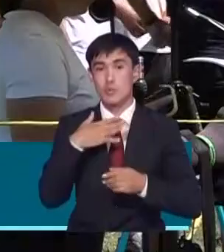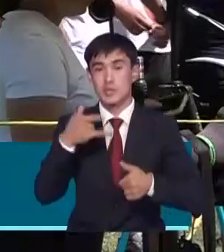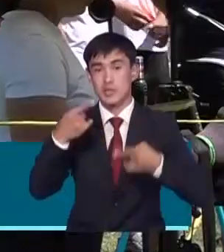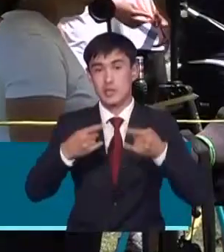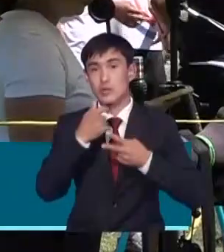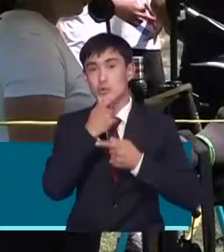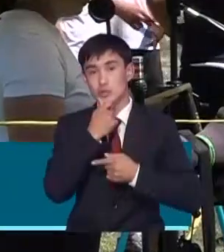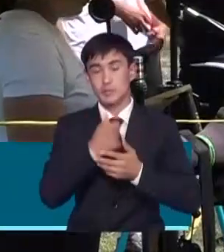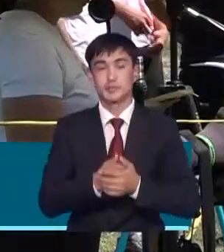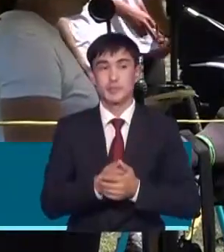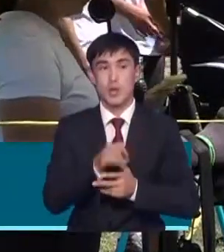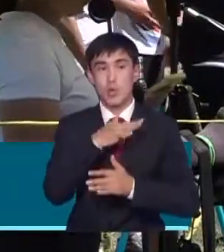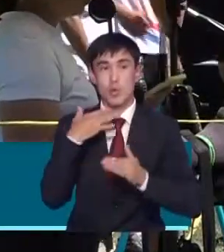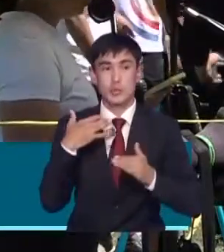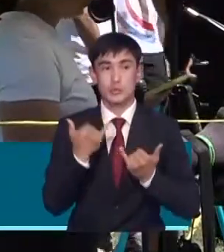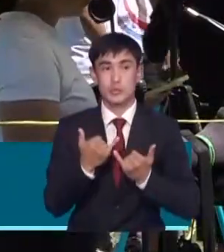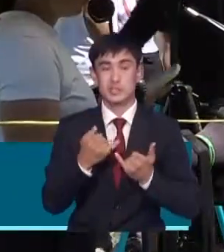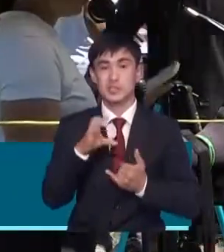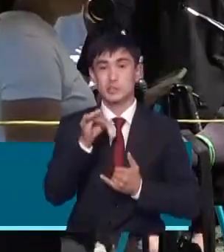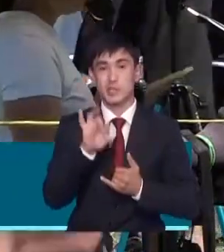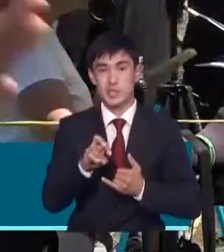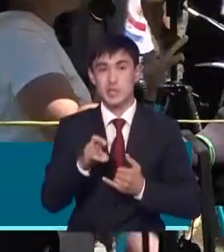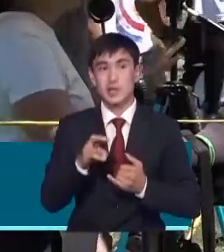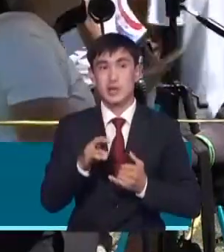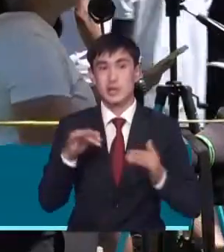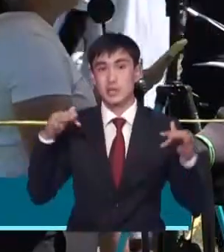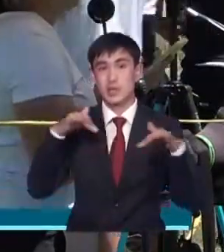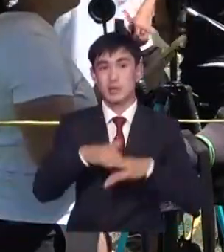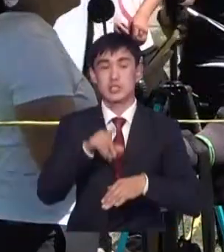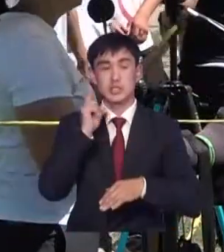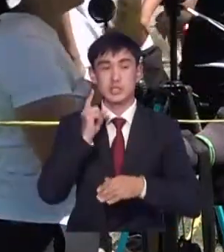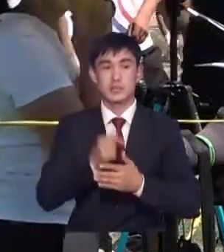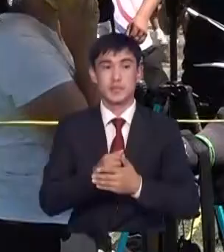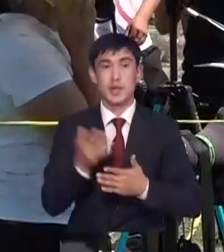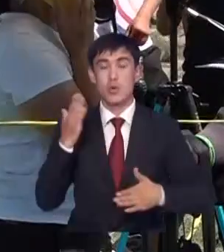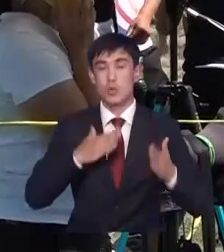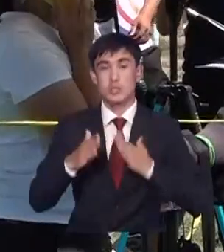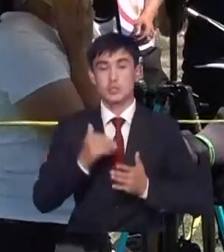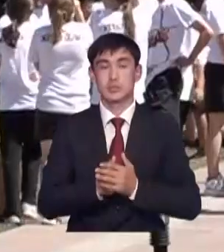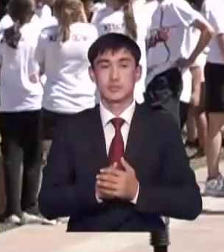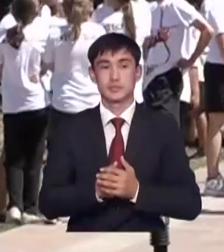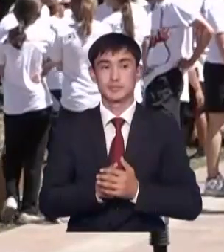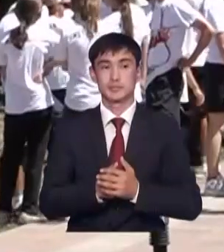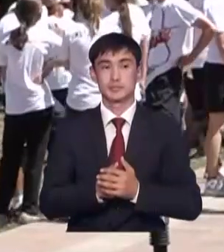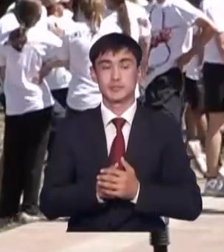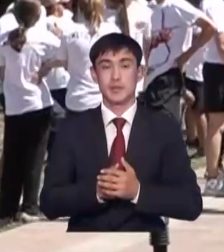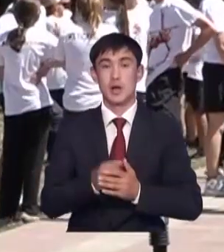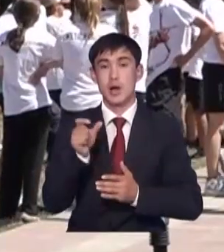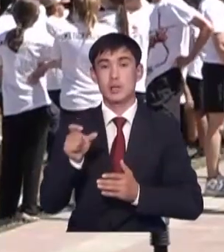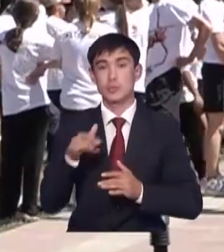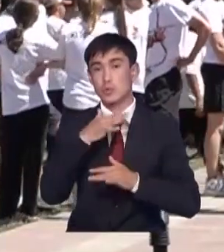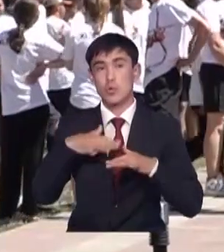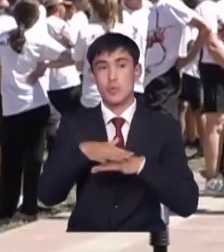теледидарда көрсетіп, көбінесе осы СМИ арқылы көбінесе келіп отыр жастар. Өте қуаныштымын сол жағынан. Адамдар